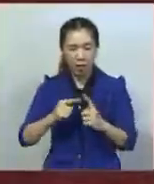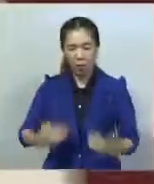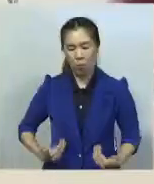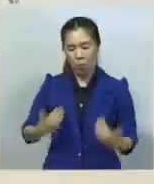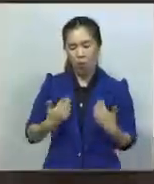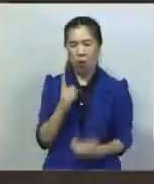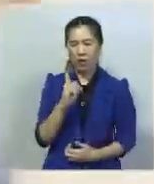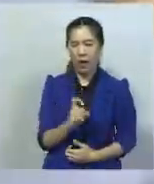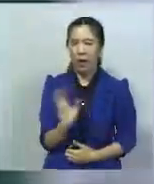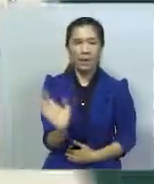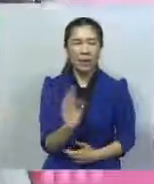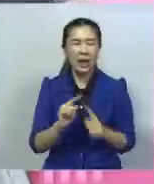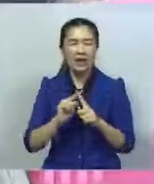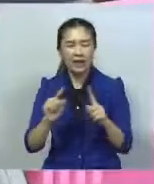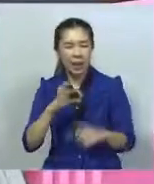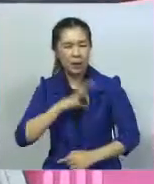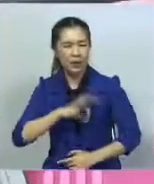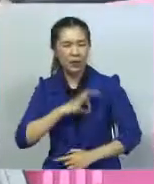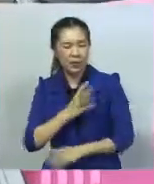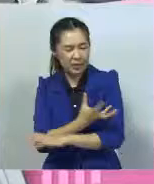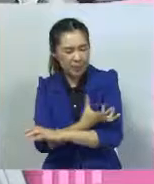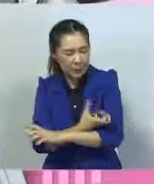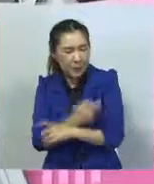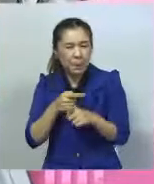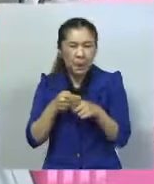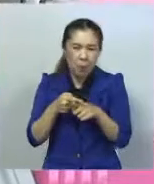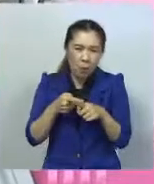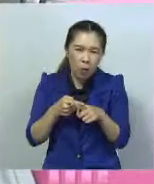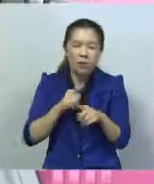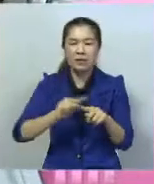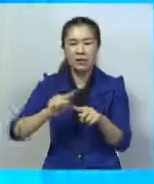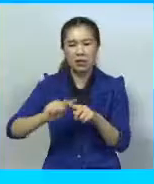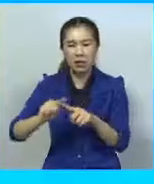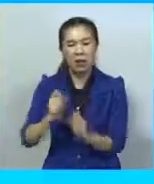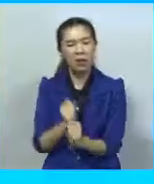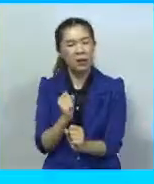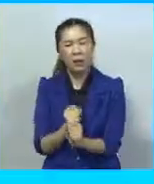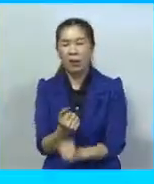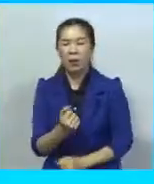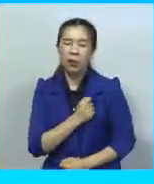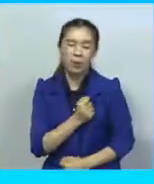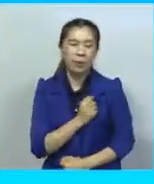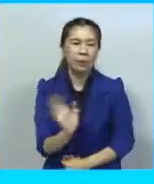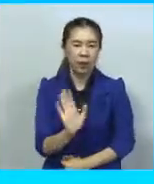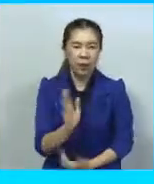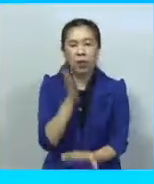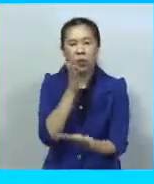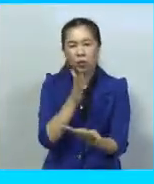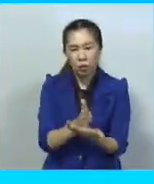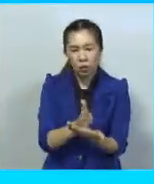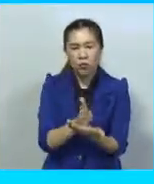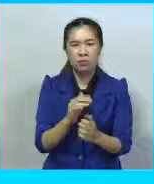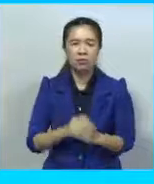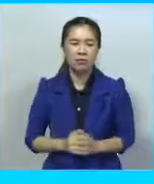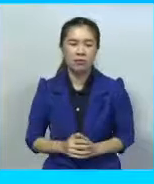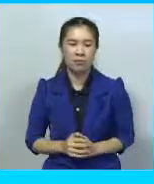ตรายกับชีวิตแต่ว่าจะทรมานค่ะเพราะว่ามันจะปวดข้อมากจนบางทีเนี่ยทำงานไม่ได้นะคะต้องหยุดทำงานจนกว่าอาการจะ